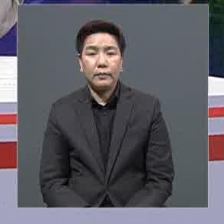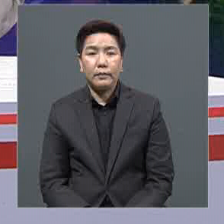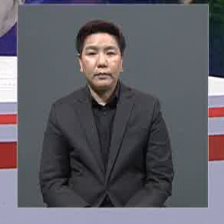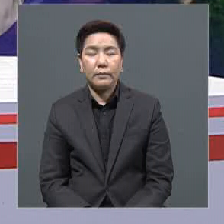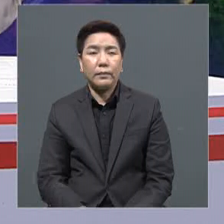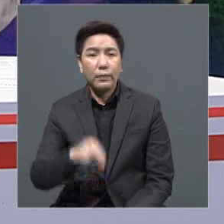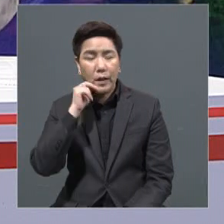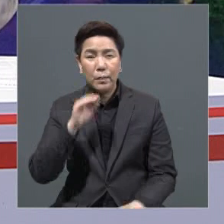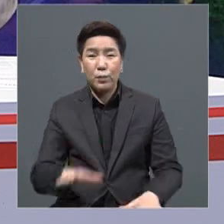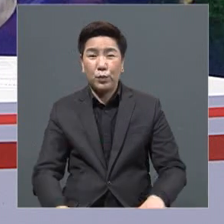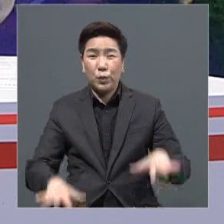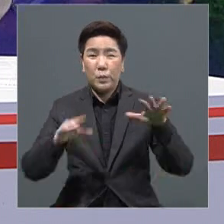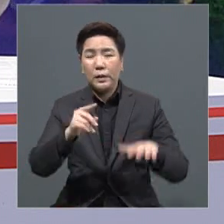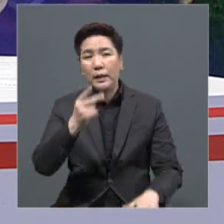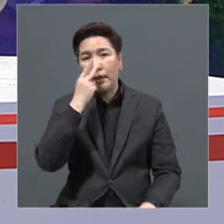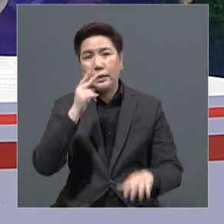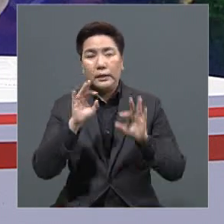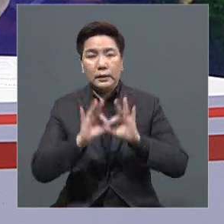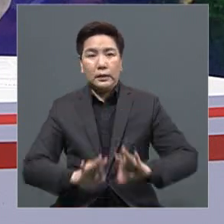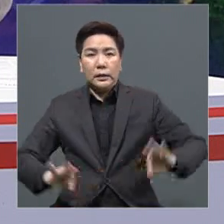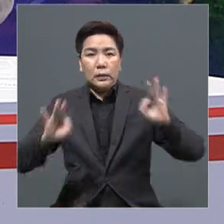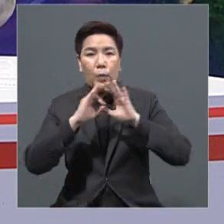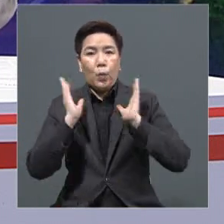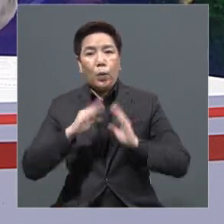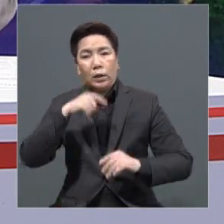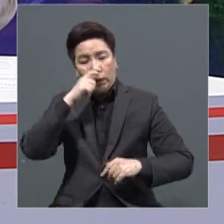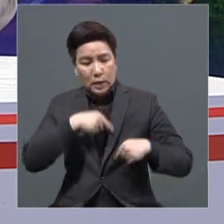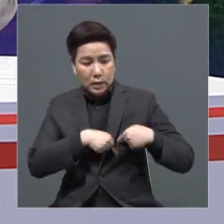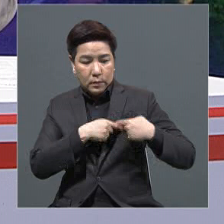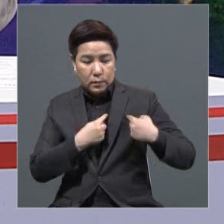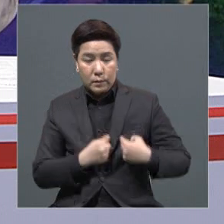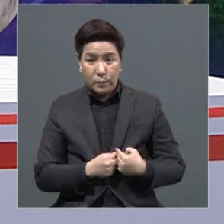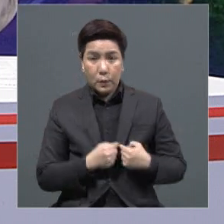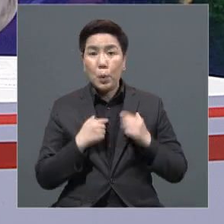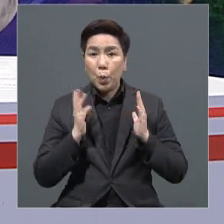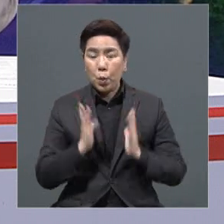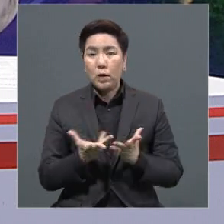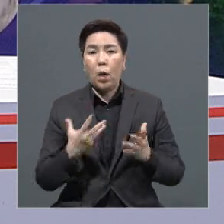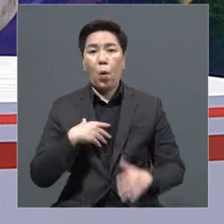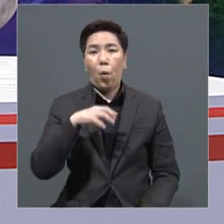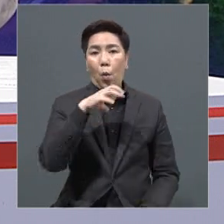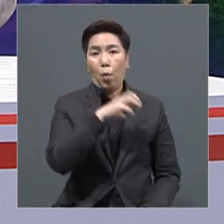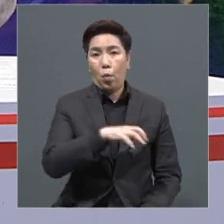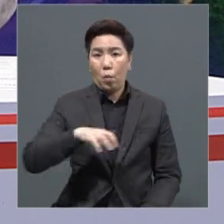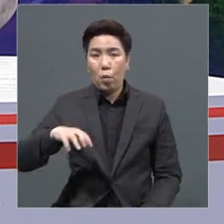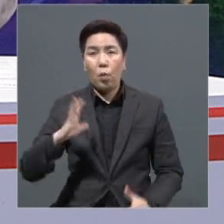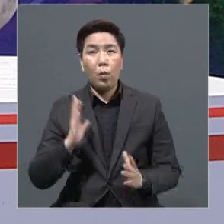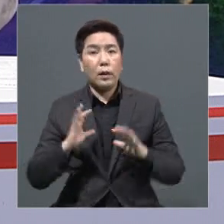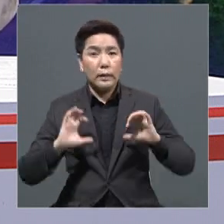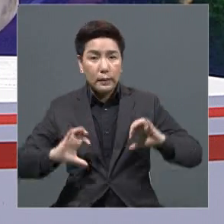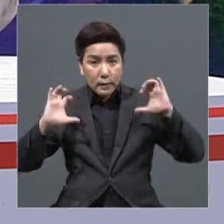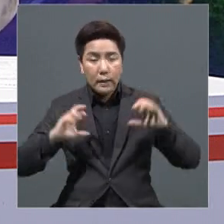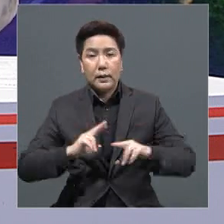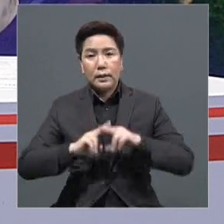น้ำท่วมครั้งนี้ครับเราได้เห็นสิ่งสำคัญคือน้ำใจของคนไทยไม่ว่าจะเป็นทั้งในรูปแบบขององค์กรหน่วยงานภาครัฐภาค